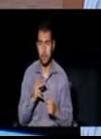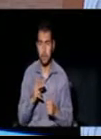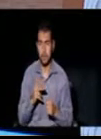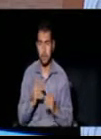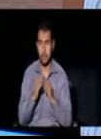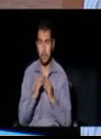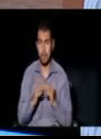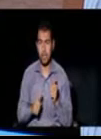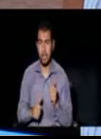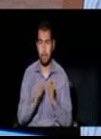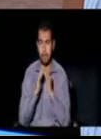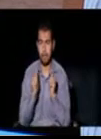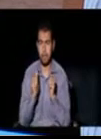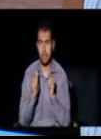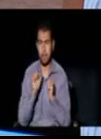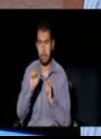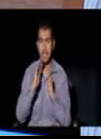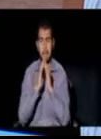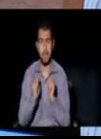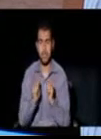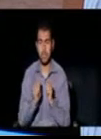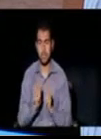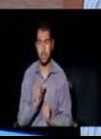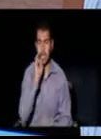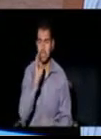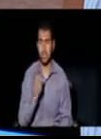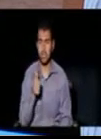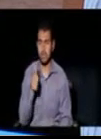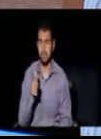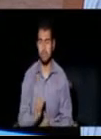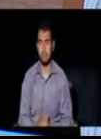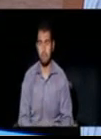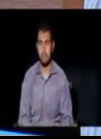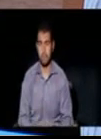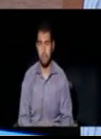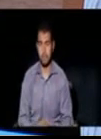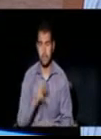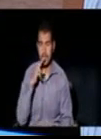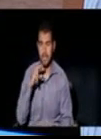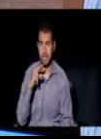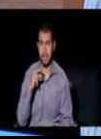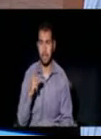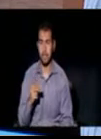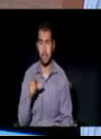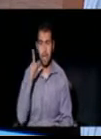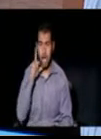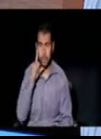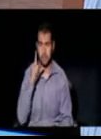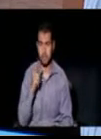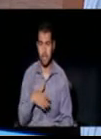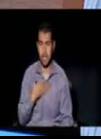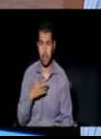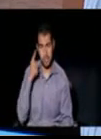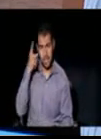طب كلميني يا قمر، انت كمان من الناس النشيطة جدا على مستوى مساعدة الصم والشغل معاهم،